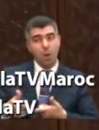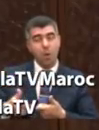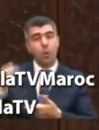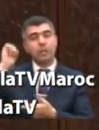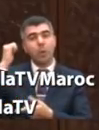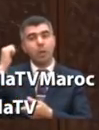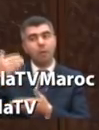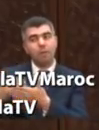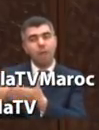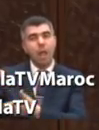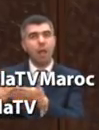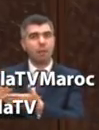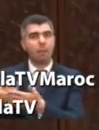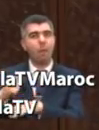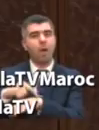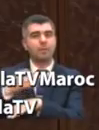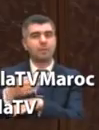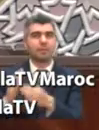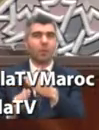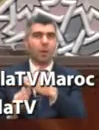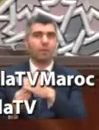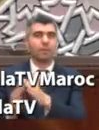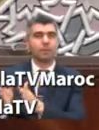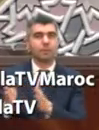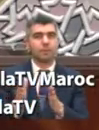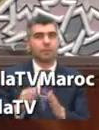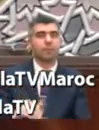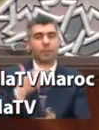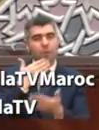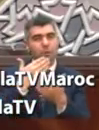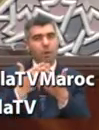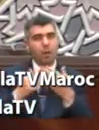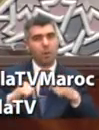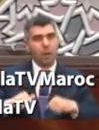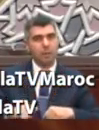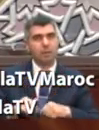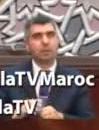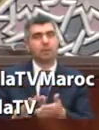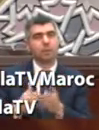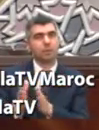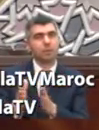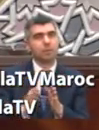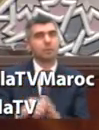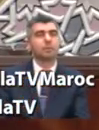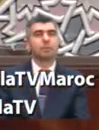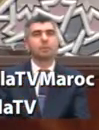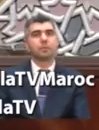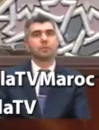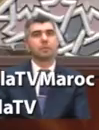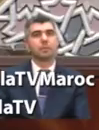أيضا بالنسبة للمهن. انتهى الوقت سيد الوزير. شكرا سيد الرئيس. شكرا سيد الوزير على حسن مساهمتكم معنا في هذه الجلسة.